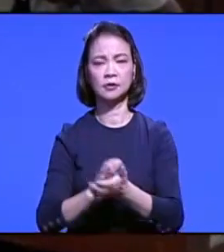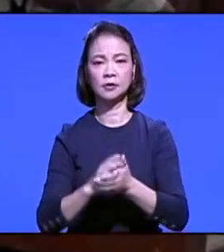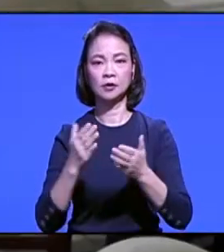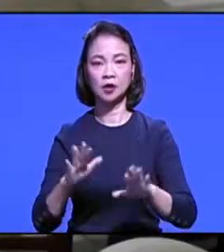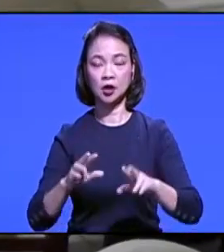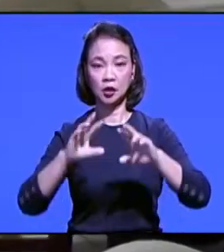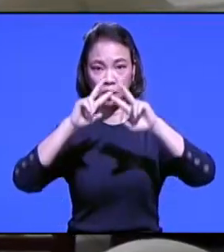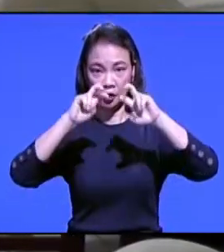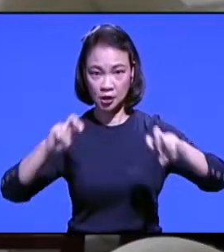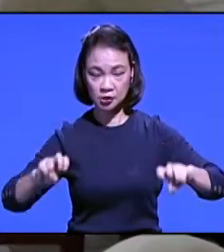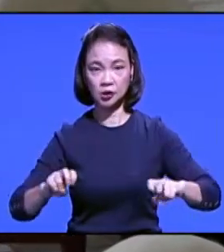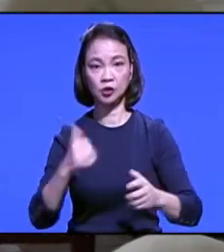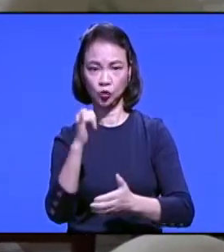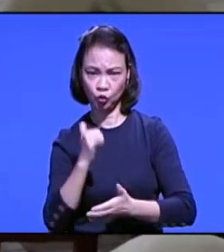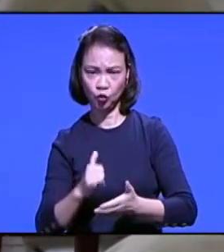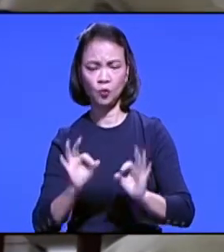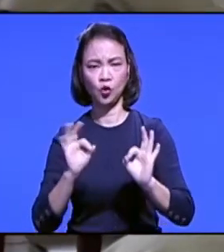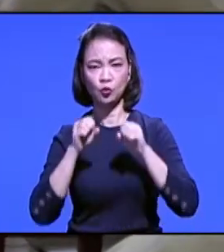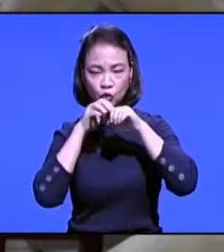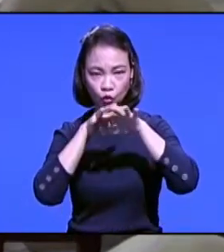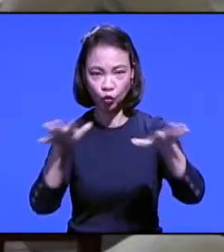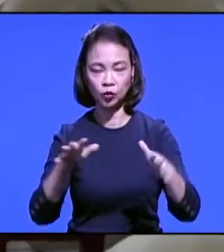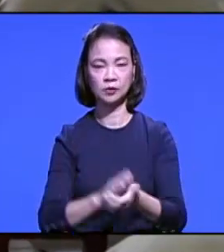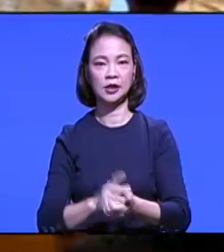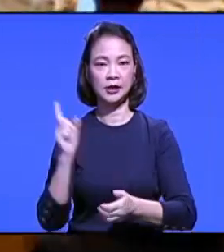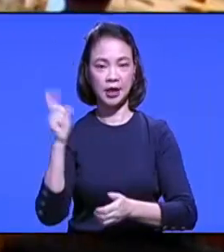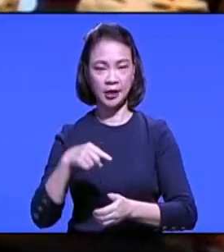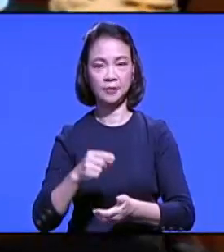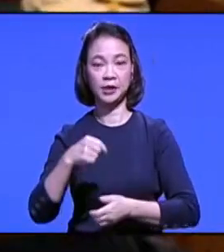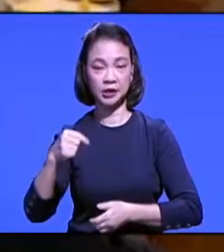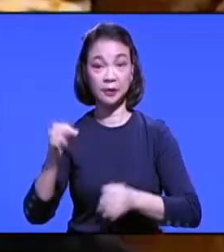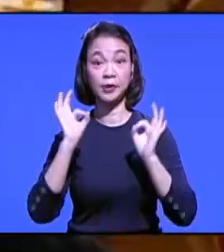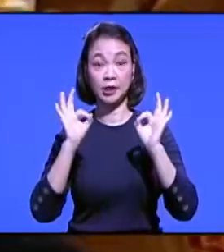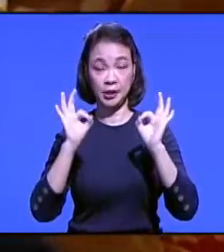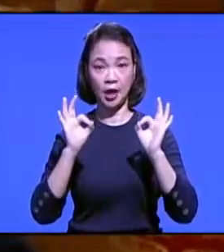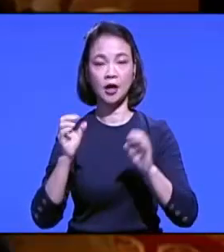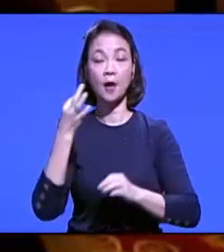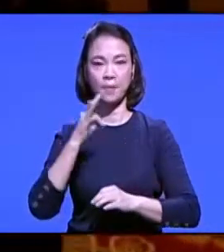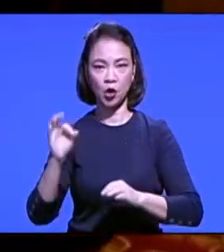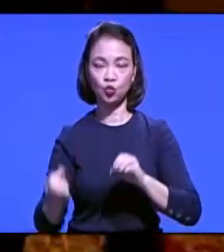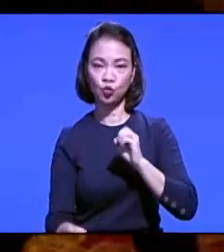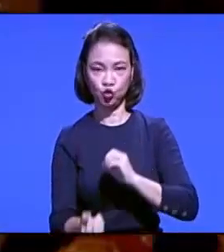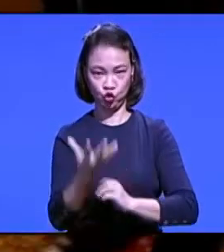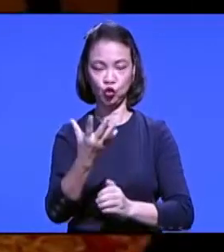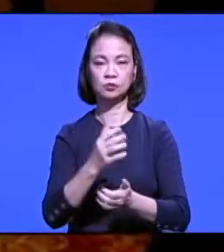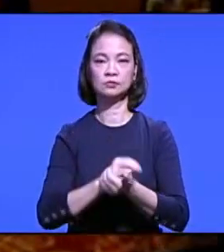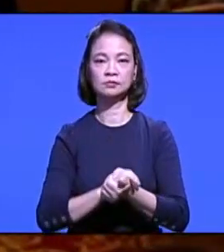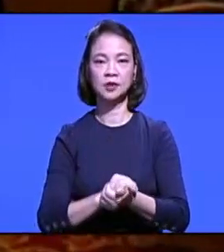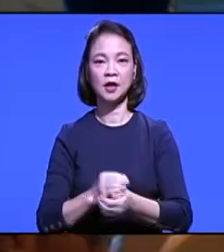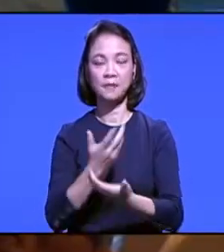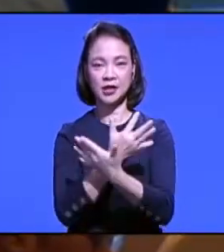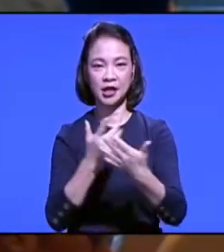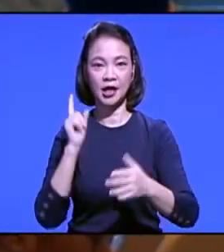belum dipublikasikan. Kini di bawah Kemendikbud baru, wacana ini kembali muncul. Lagi-lagi publik masih harus